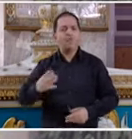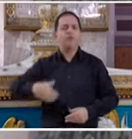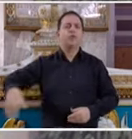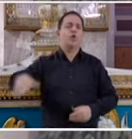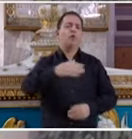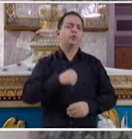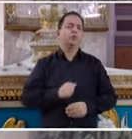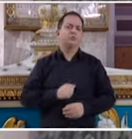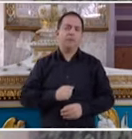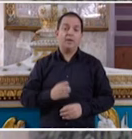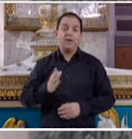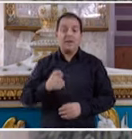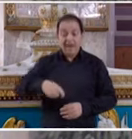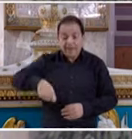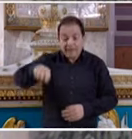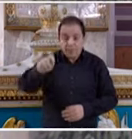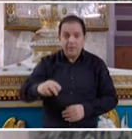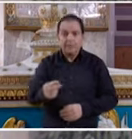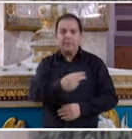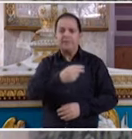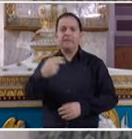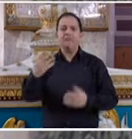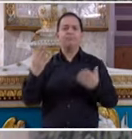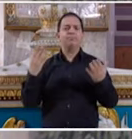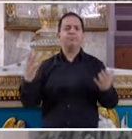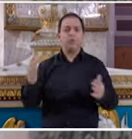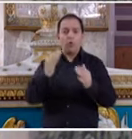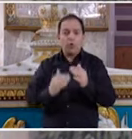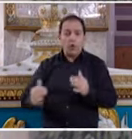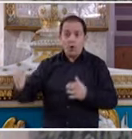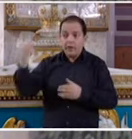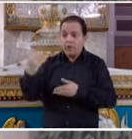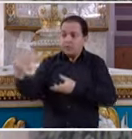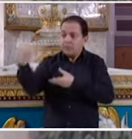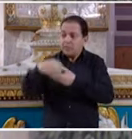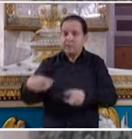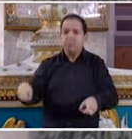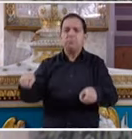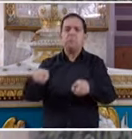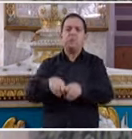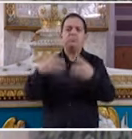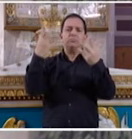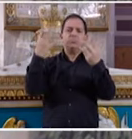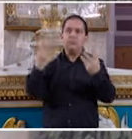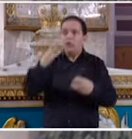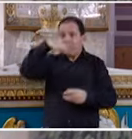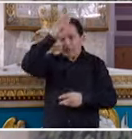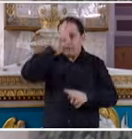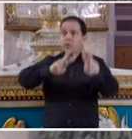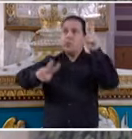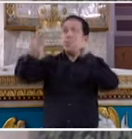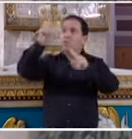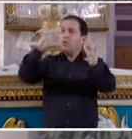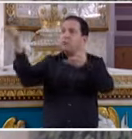Ούτως η Θεία Ευχαριστία είναι η παρουσία του Κυρίου με θυμών. είναι η Βασιλεία του Θεού στη γη.